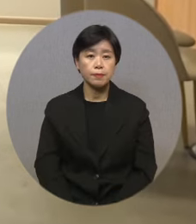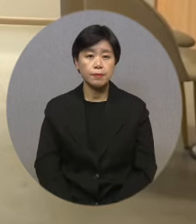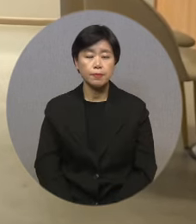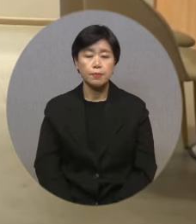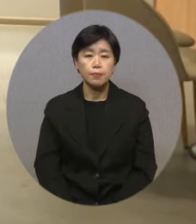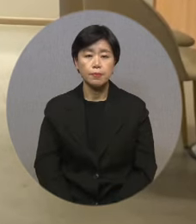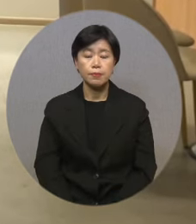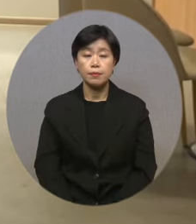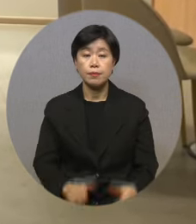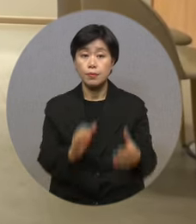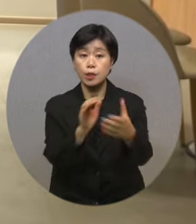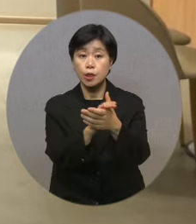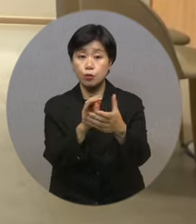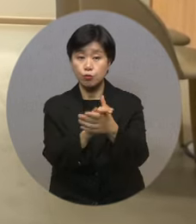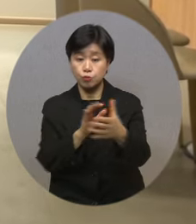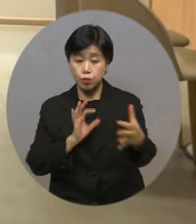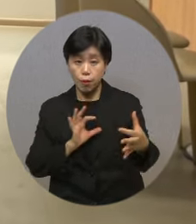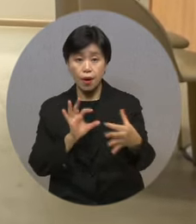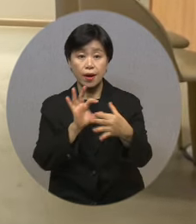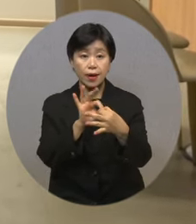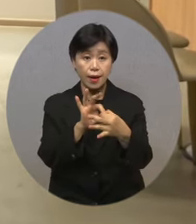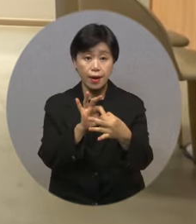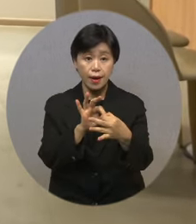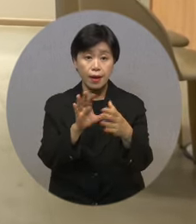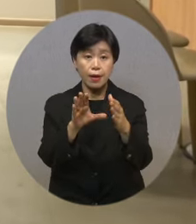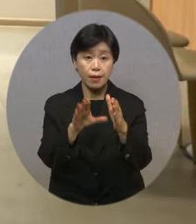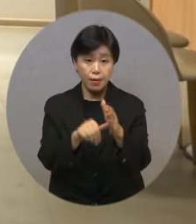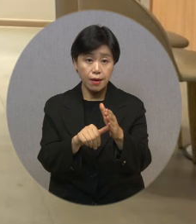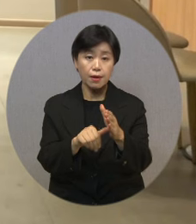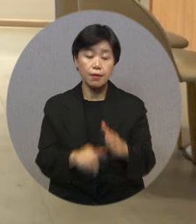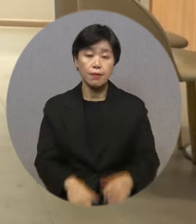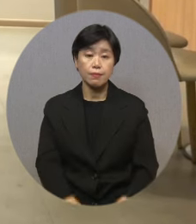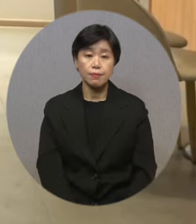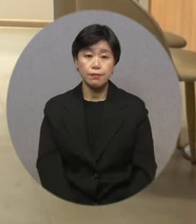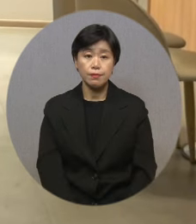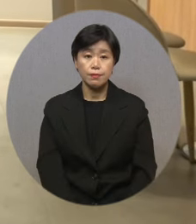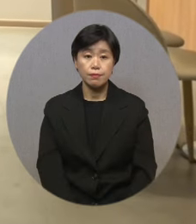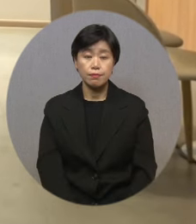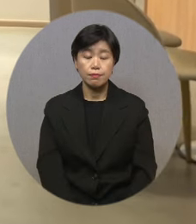친구들과의 관계에서도 훨씬 더